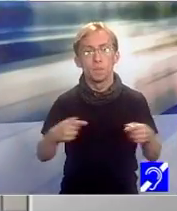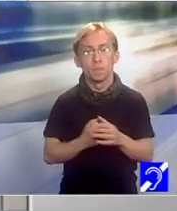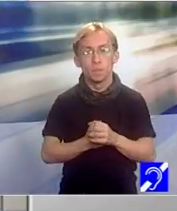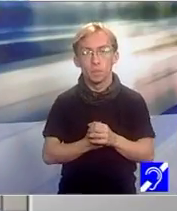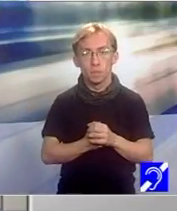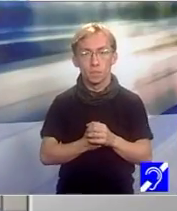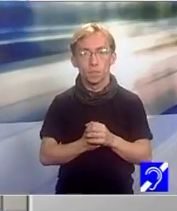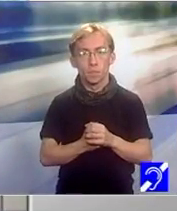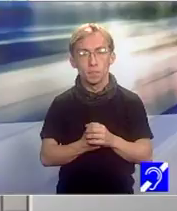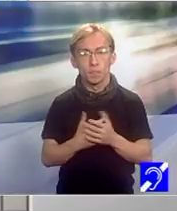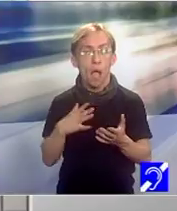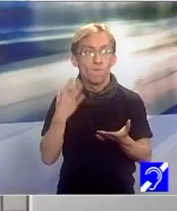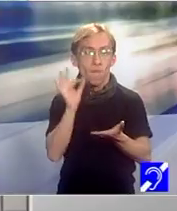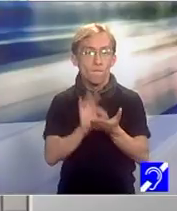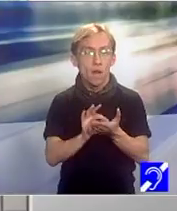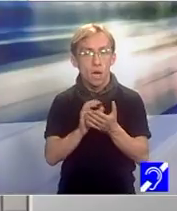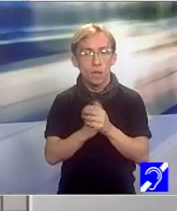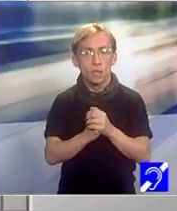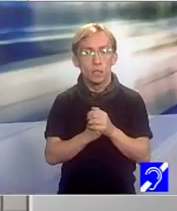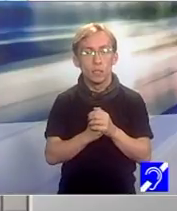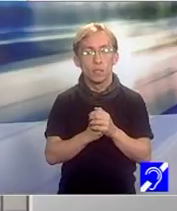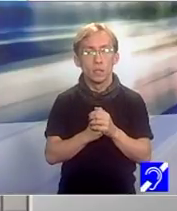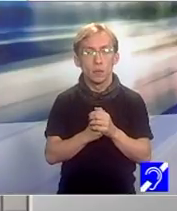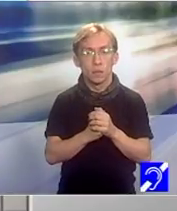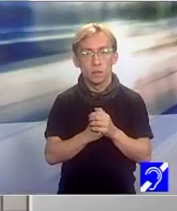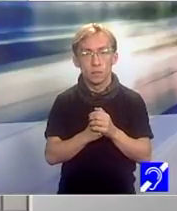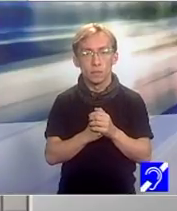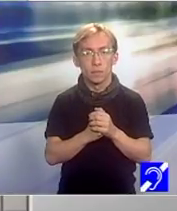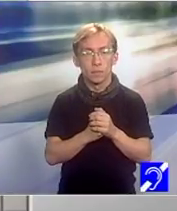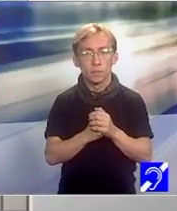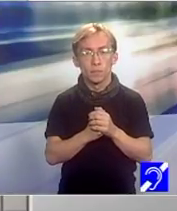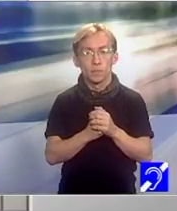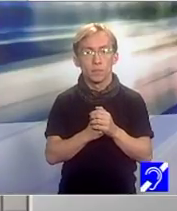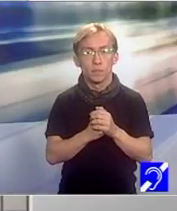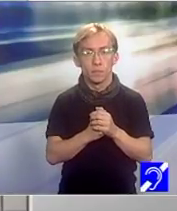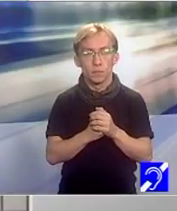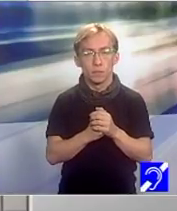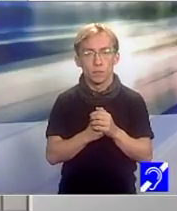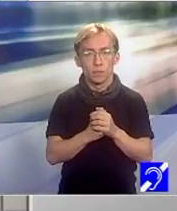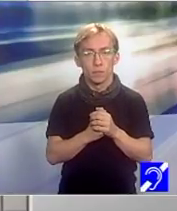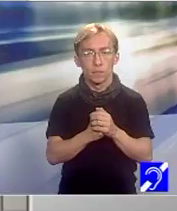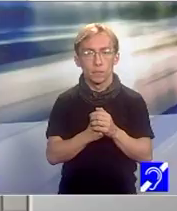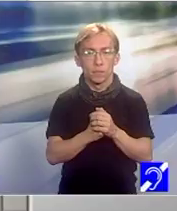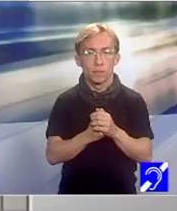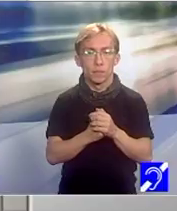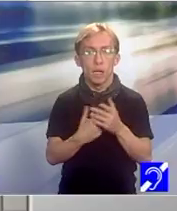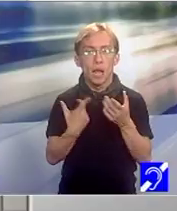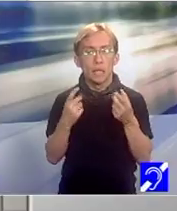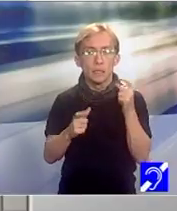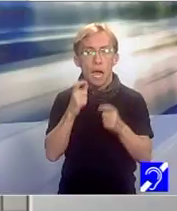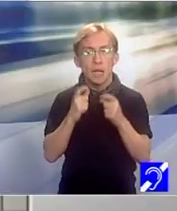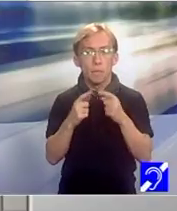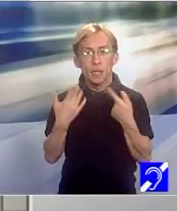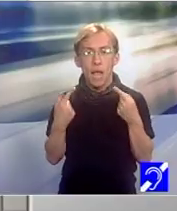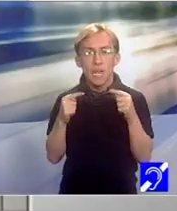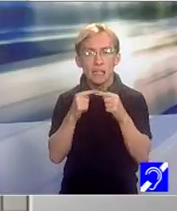spuneam, avem vești și de la tenisul de masă. Sunt tineri și se pregătesc asidiu și impresionează prin determinare. În ciuda dificultăților vieții, se bat